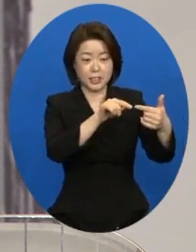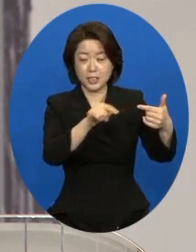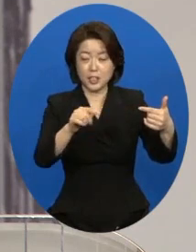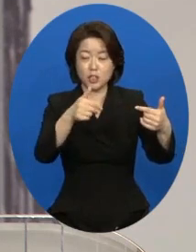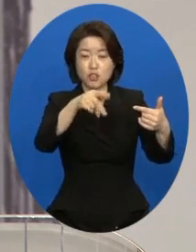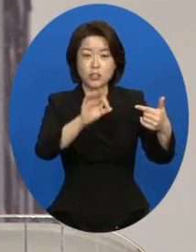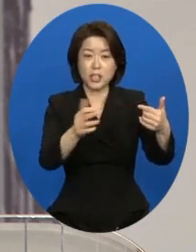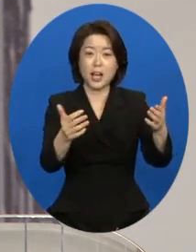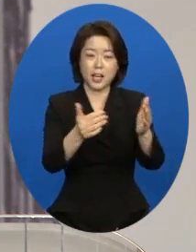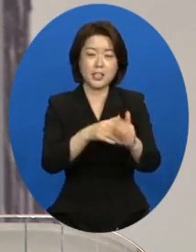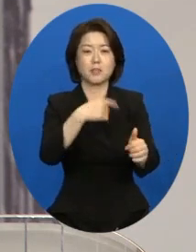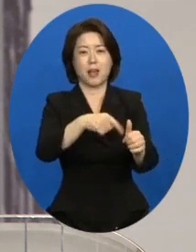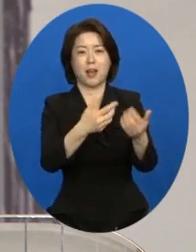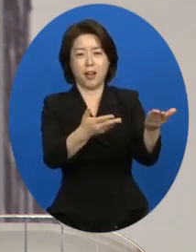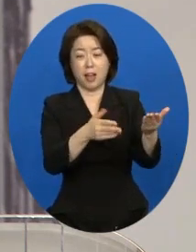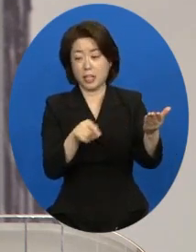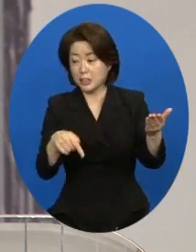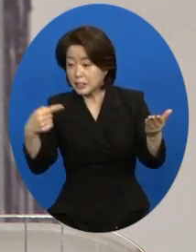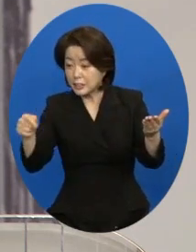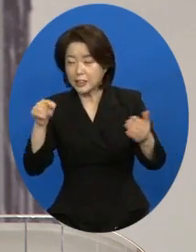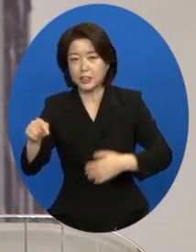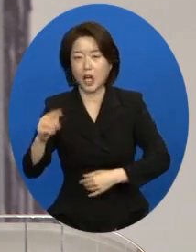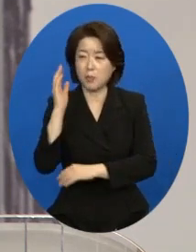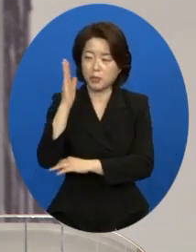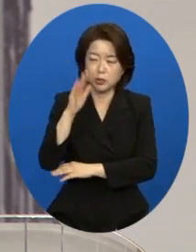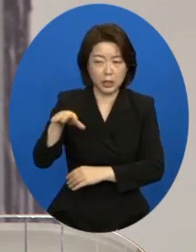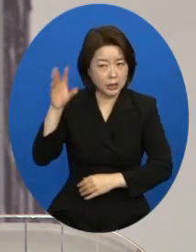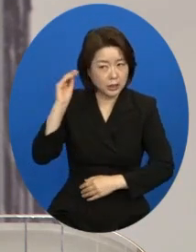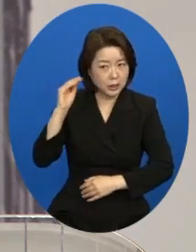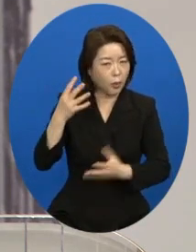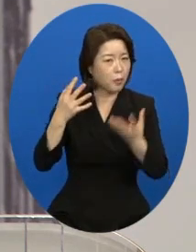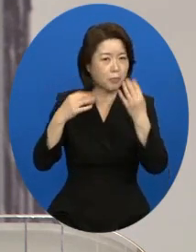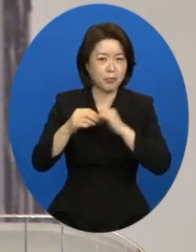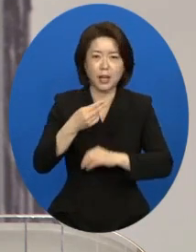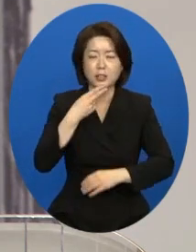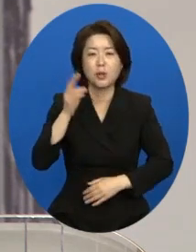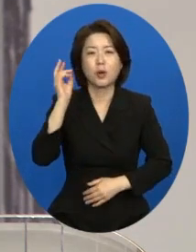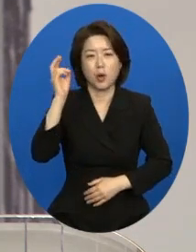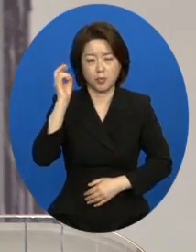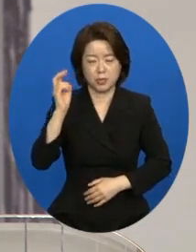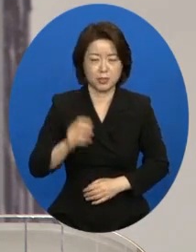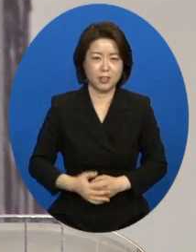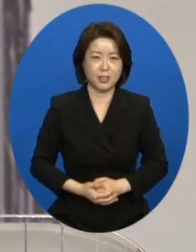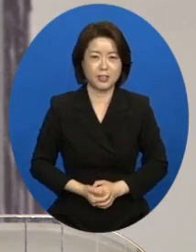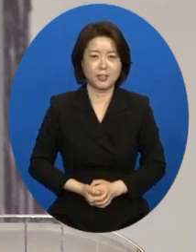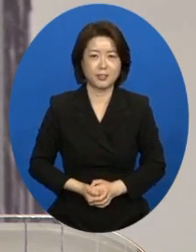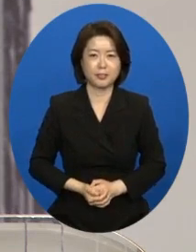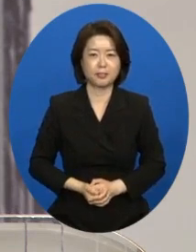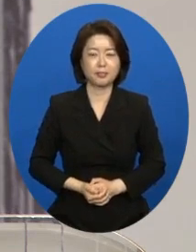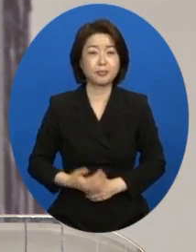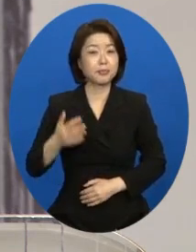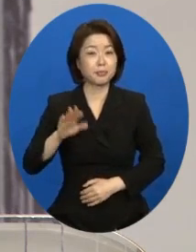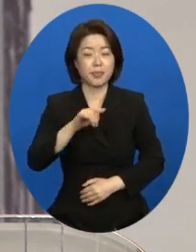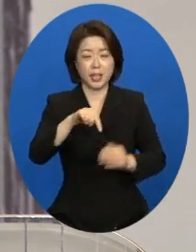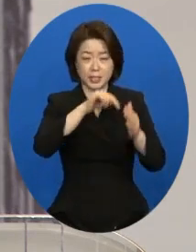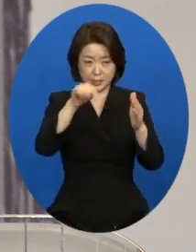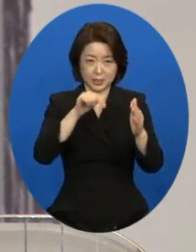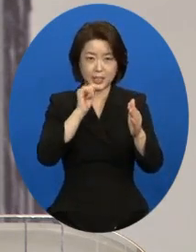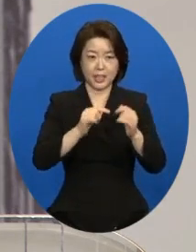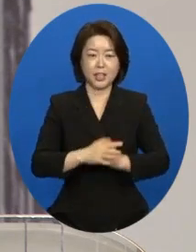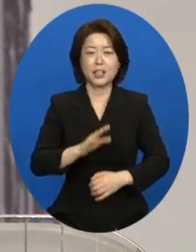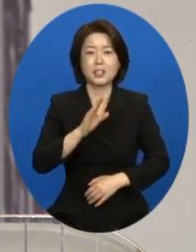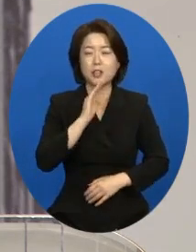거의 다루지 않죠. 아마 7장 이후에 설교를 들어보신 분이 별로 없으실 거예요. 그런데 그 안에는